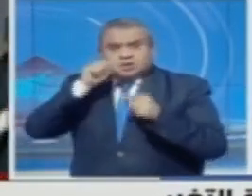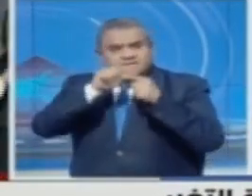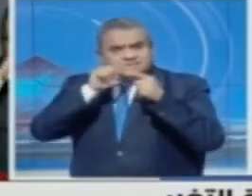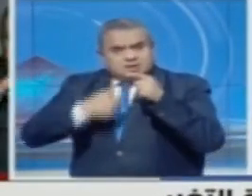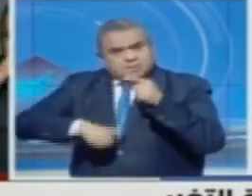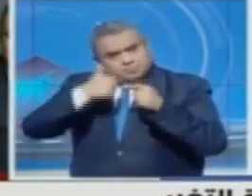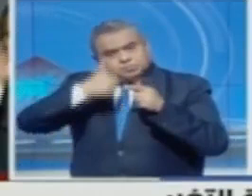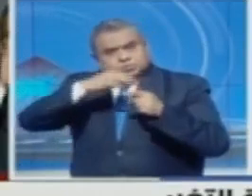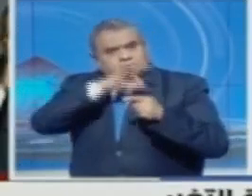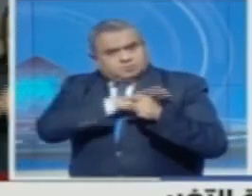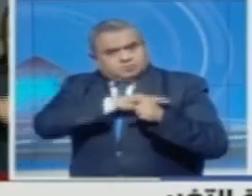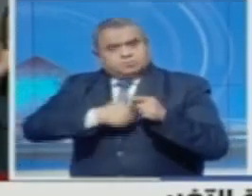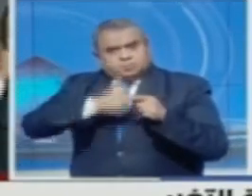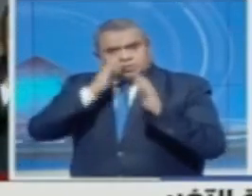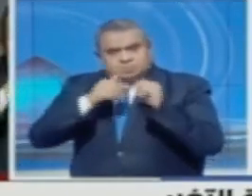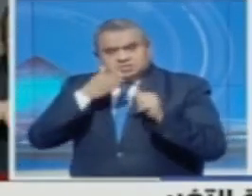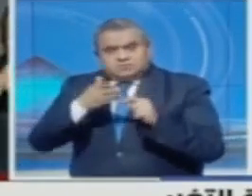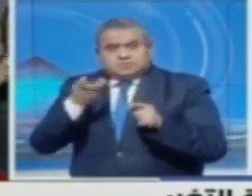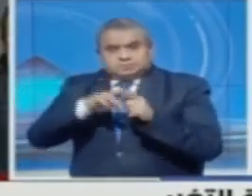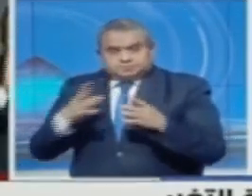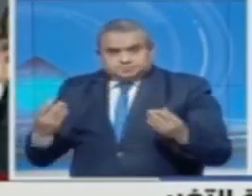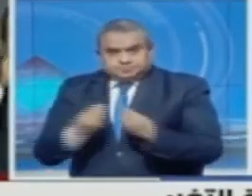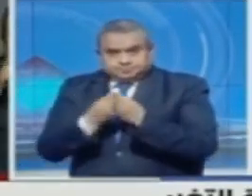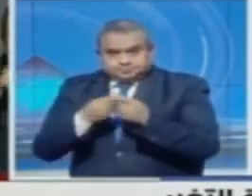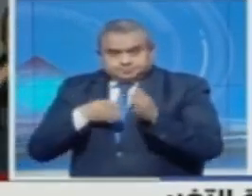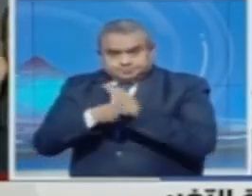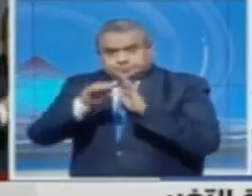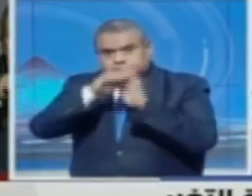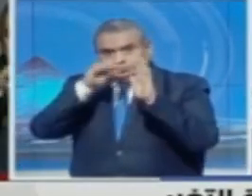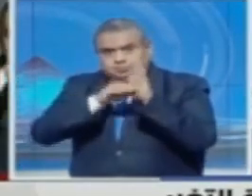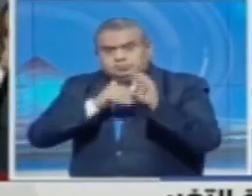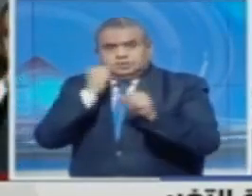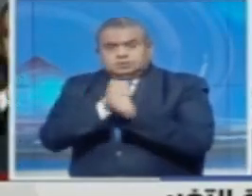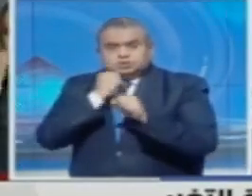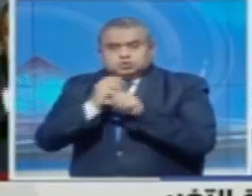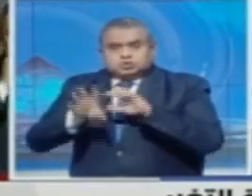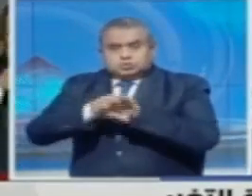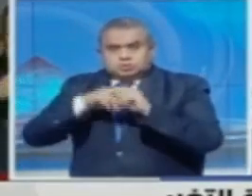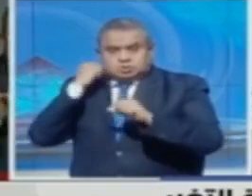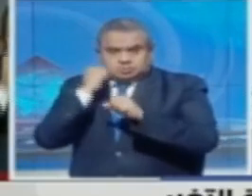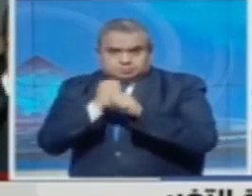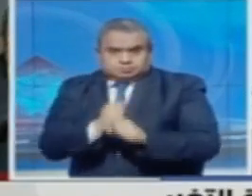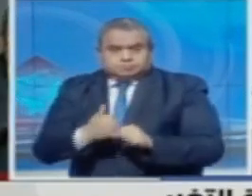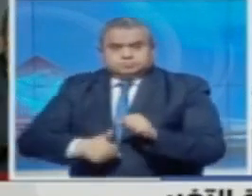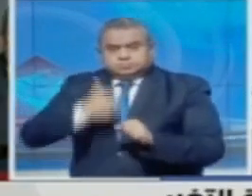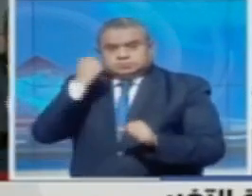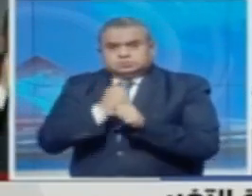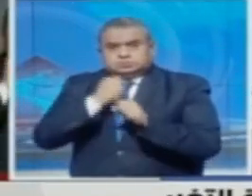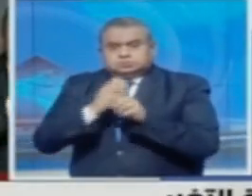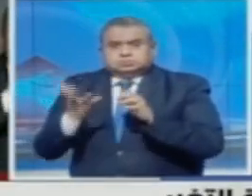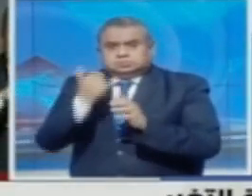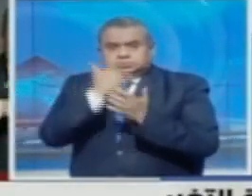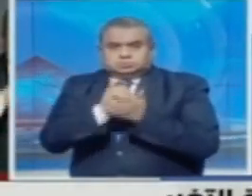المستهدفات اللي احنا بنتكلم فيها. بالإضافة لكده دخلنا في برامج تستهدف تنمية مستدامة وفي نفس الوقت